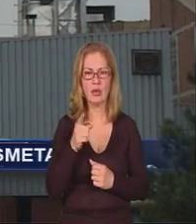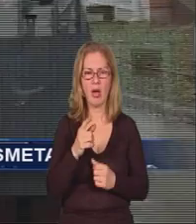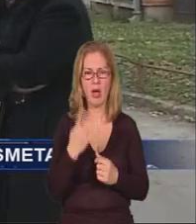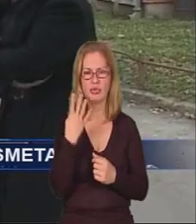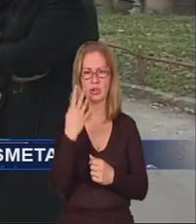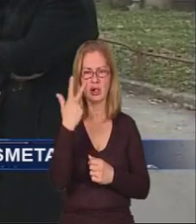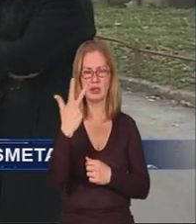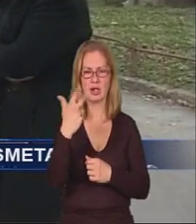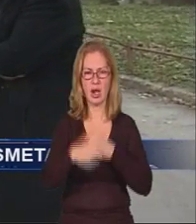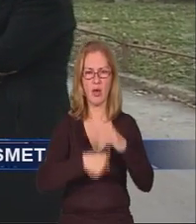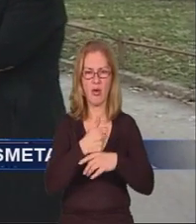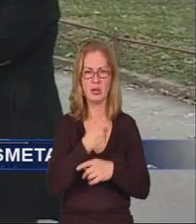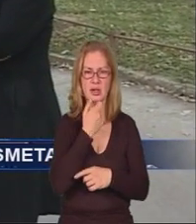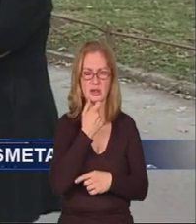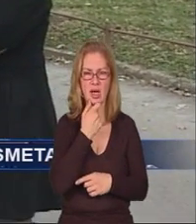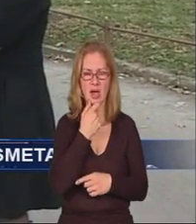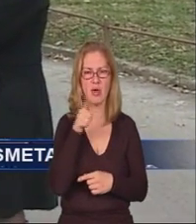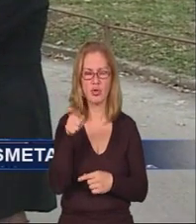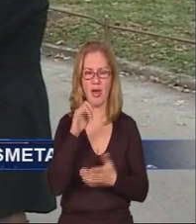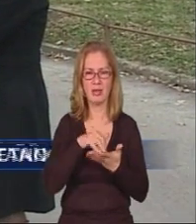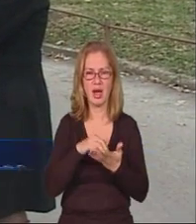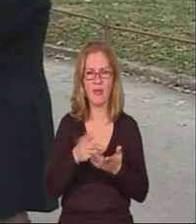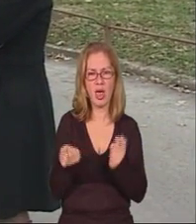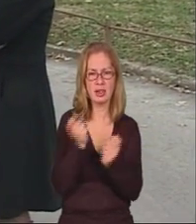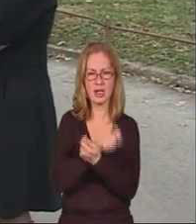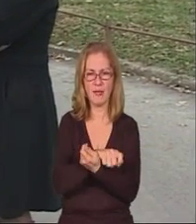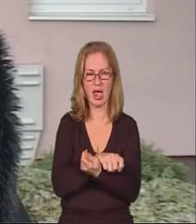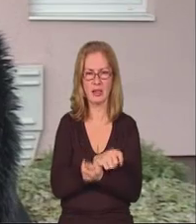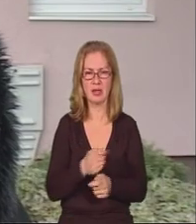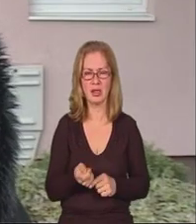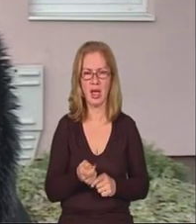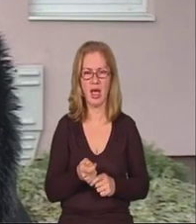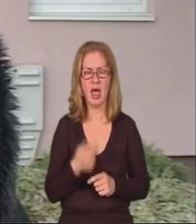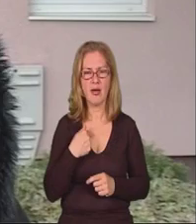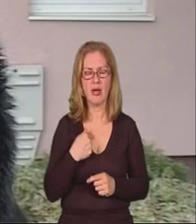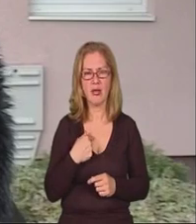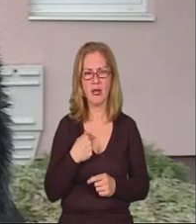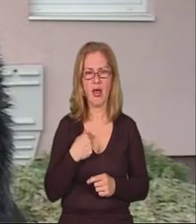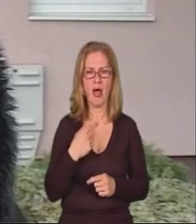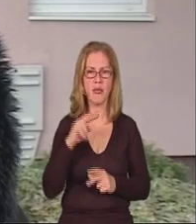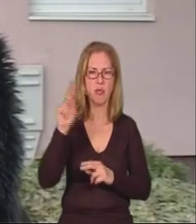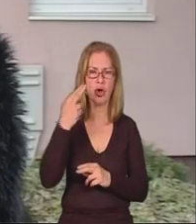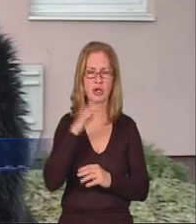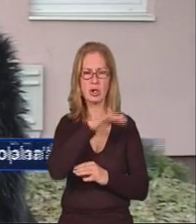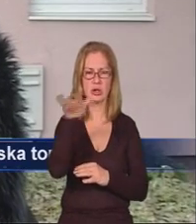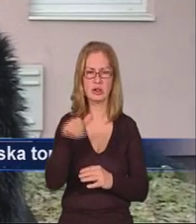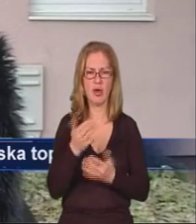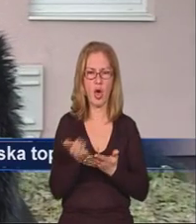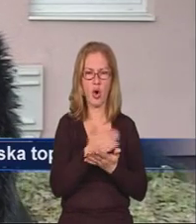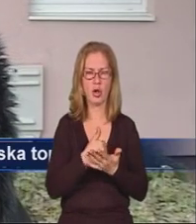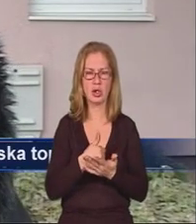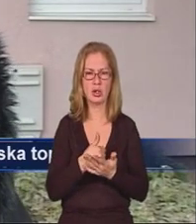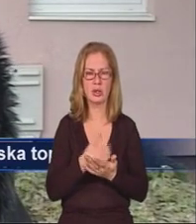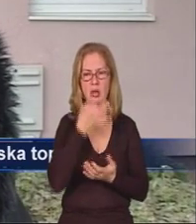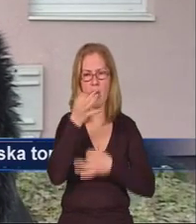koji je star 43 godine i koji je svakako bio u planu da se zameni. Ja bih pozvala sve naše korisnike koji imaju bilo kakva pitanja u vezi sa